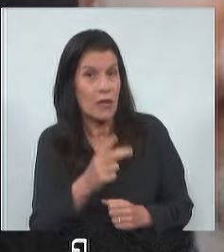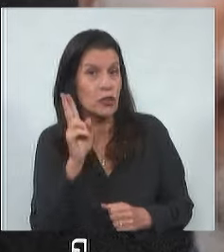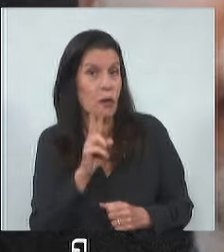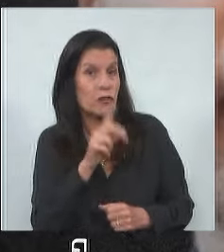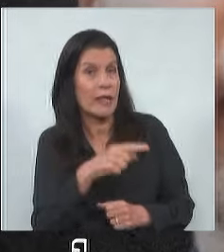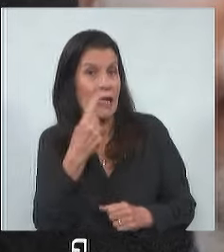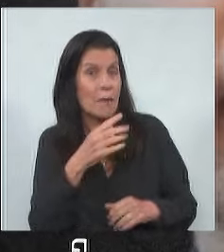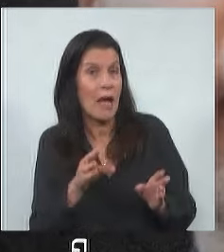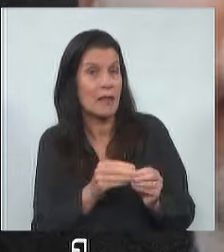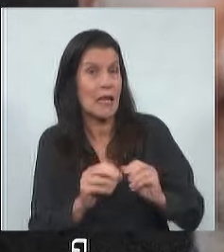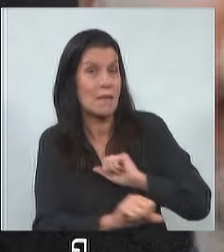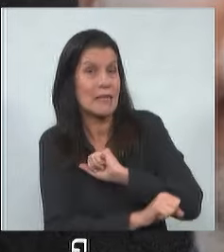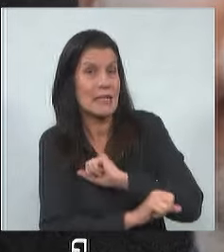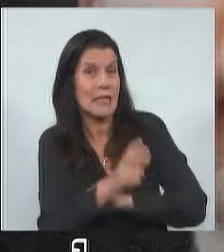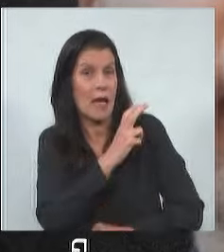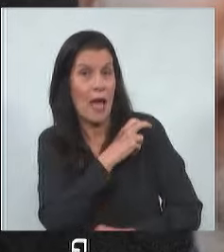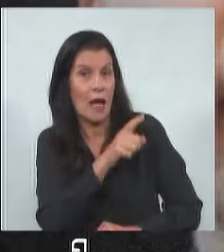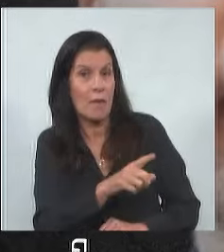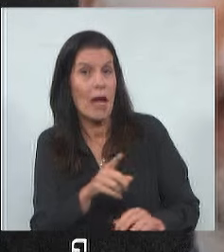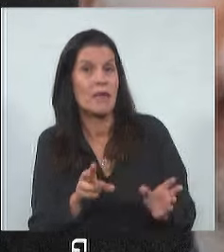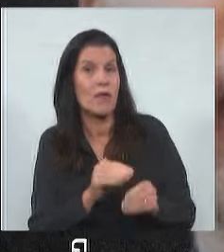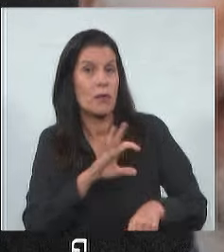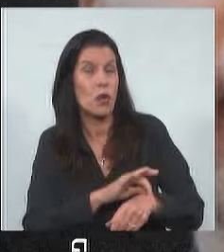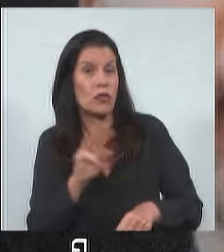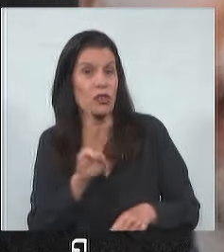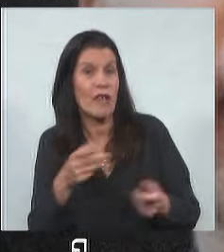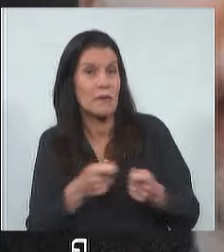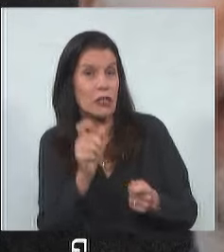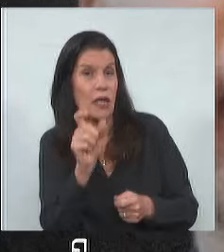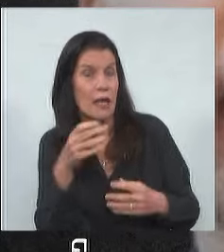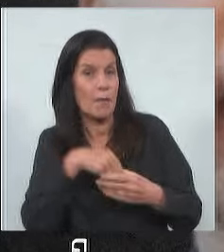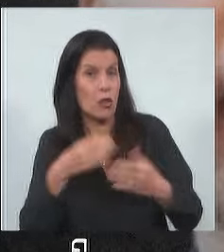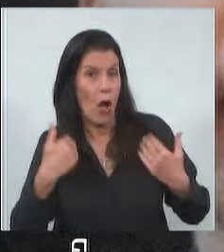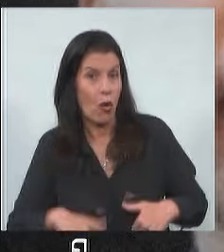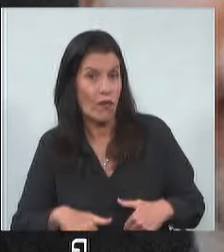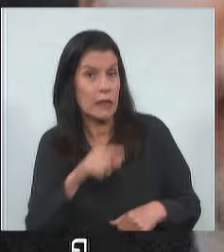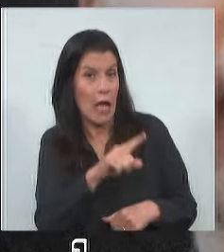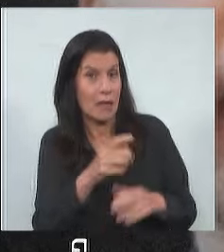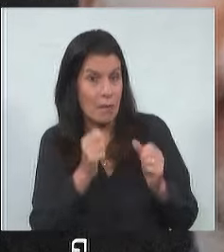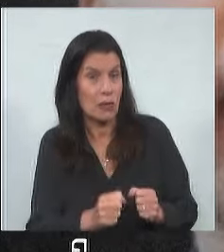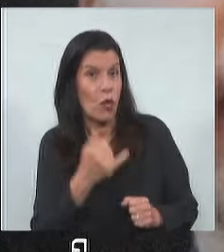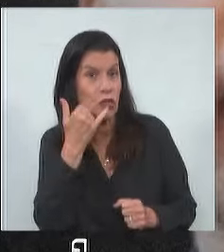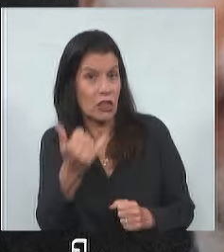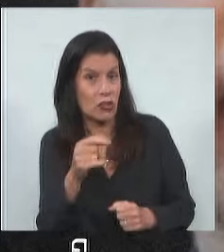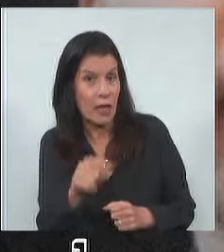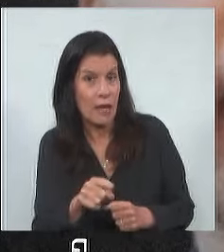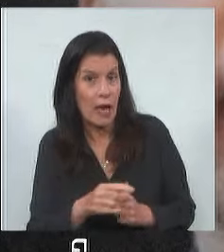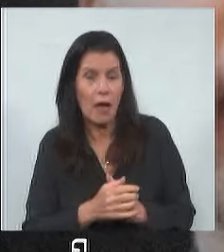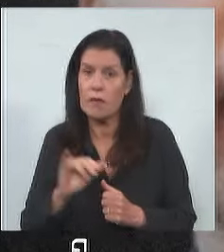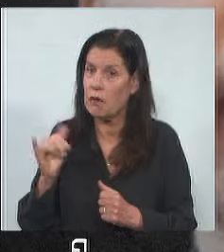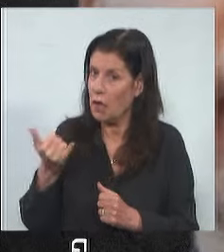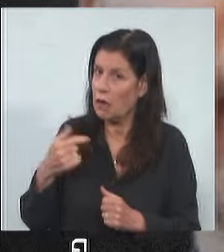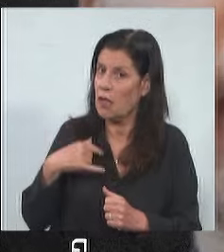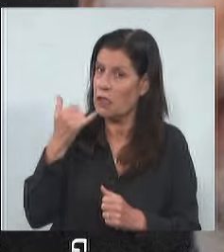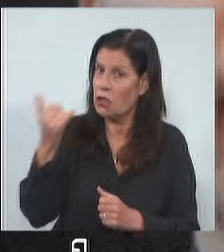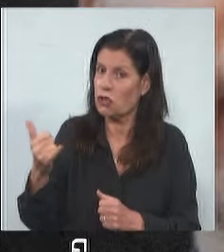בעניין הכלים בגופה. האם אתה זוכר בוודאות כי שוחחת איתו באותו יום? קוגן, אני דיברתי בטלפון עם הקבט, שאלתי אותו